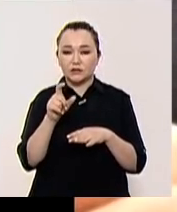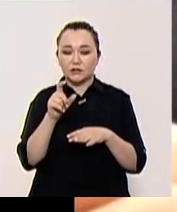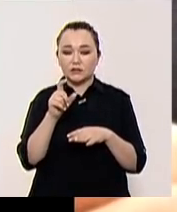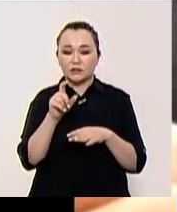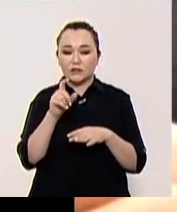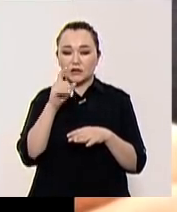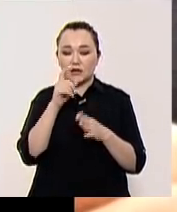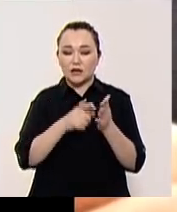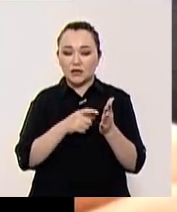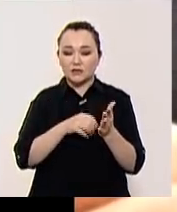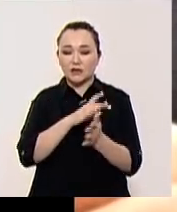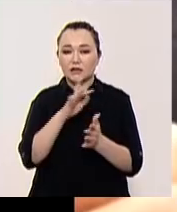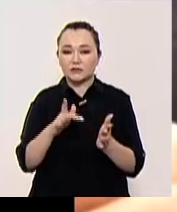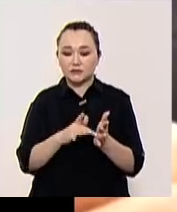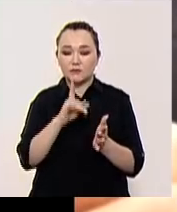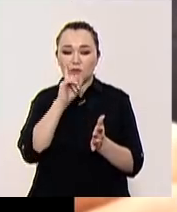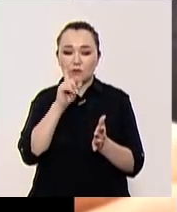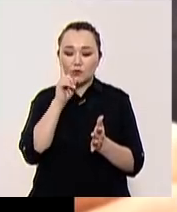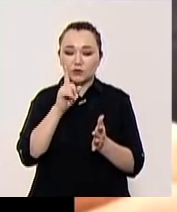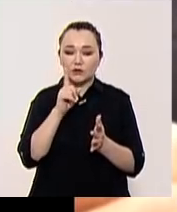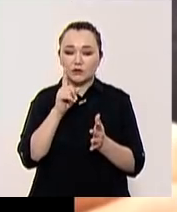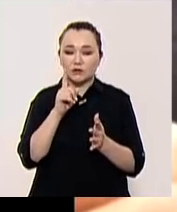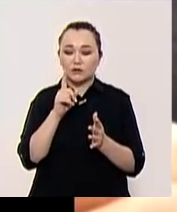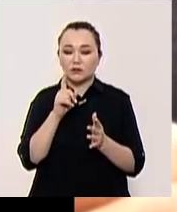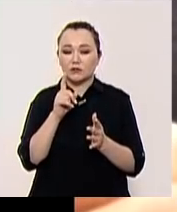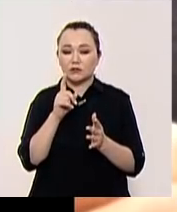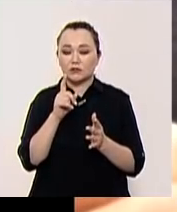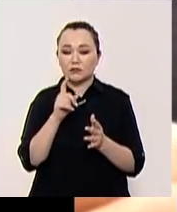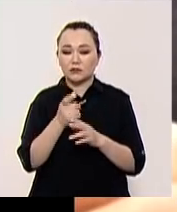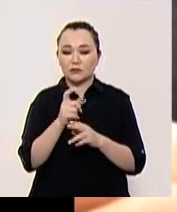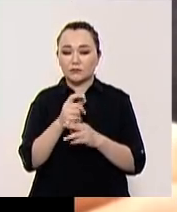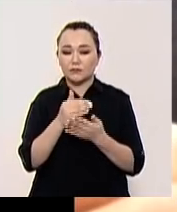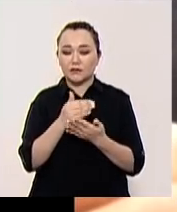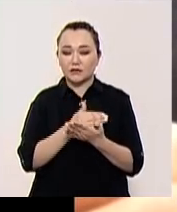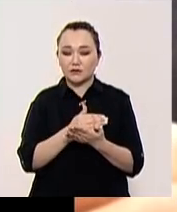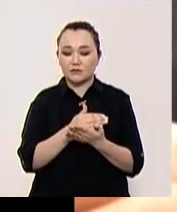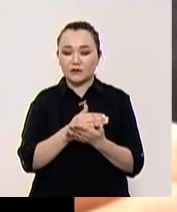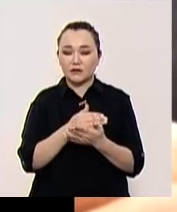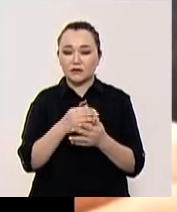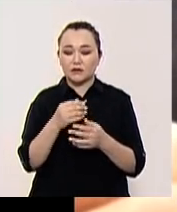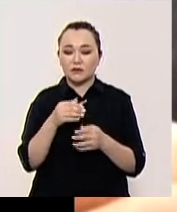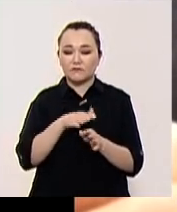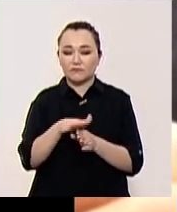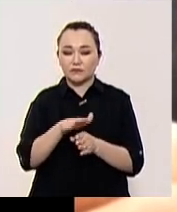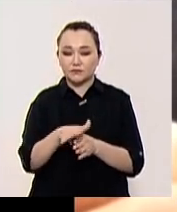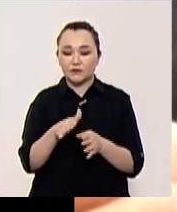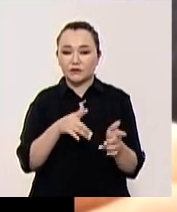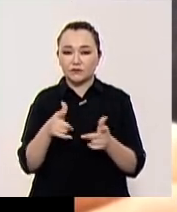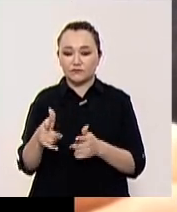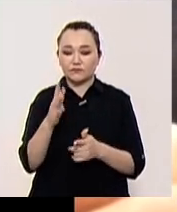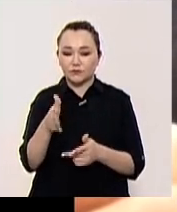Қарағанды қаласының жас мамандар деген бағдарламасын жүзеге асыруға